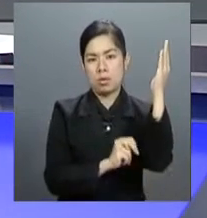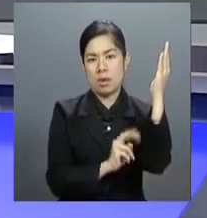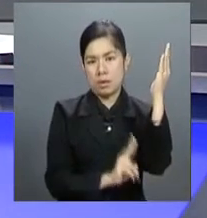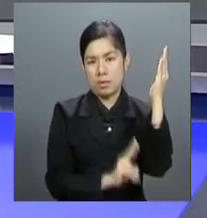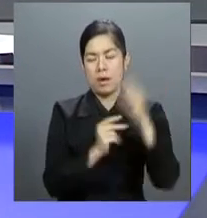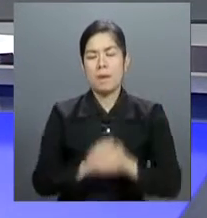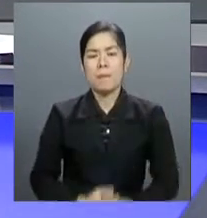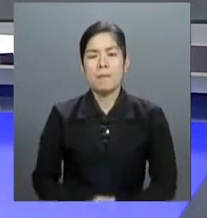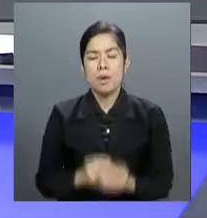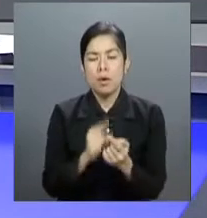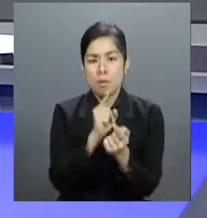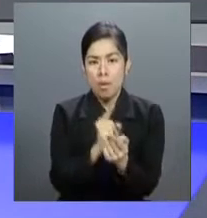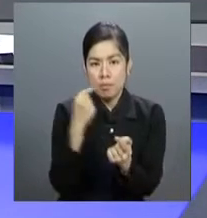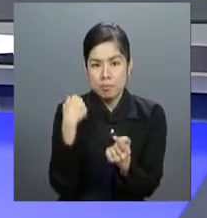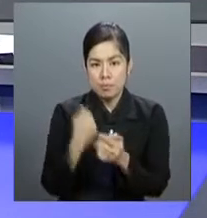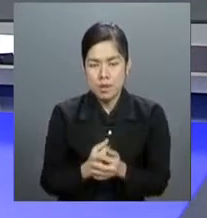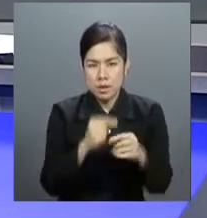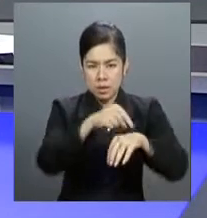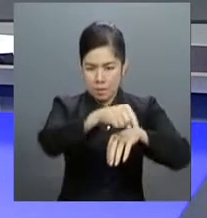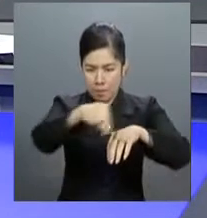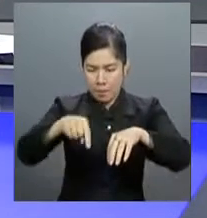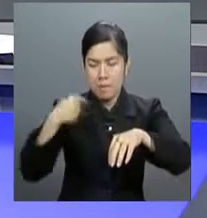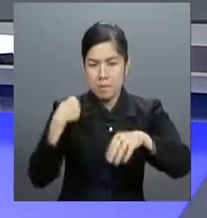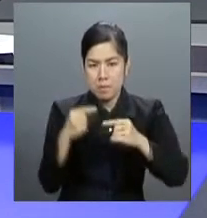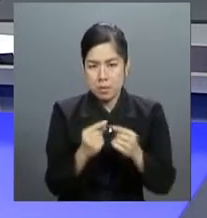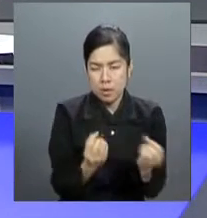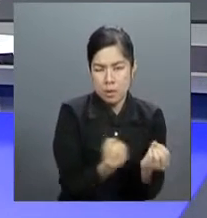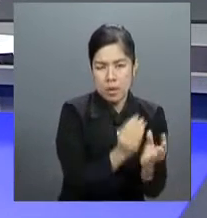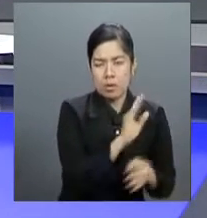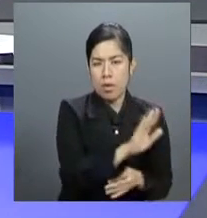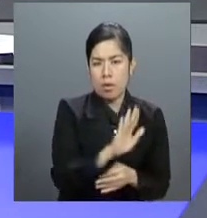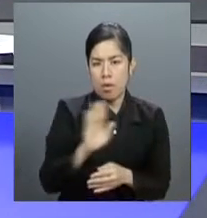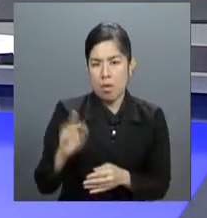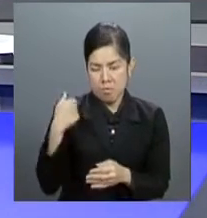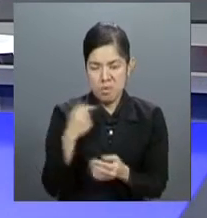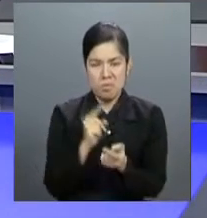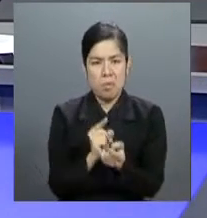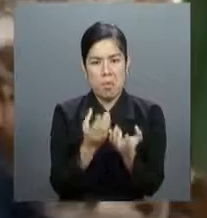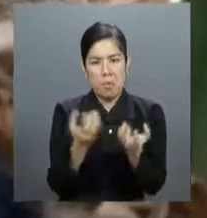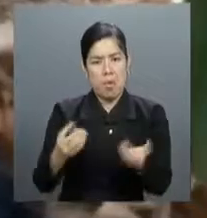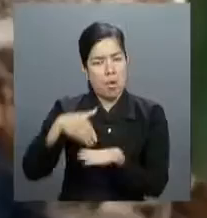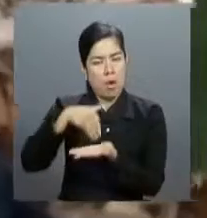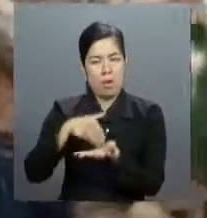ก็มีการพบแหล่งผลิตระเบิดของกลุ่มแนวร่วมบนเทือกเขาตะเวจังหวัดนราธิวาสพบของกลางจำนวนมาก